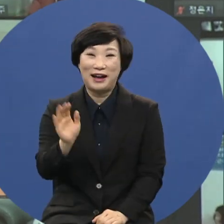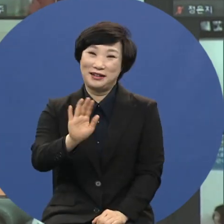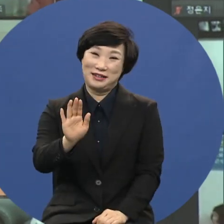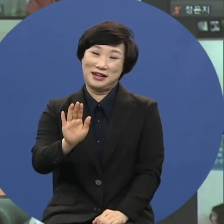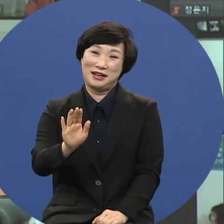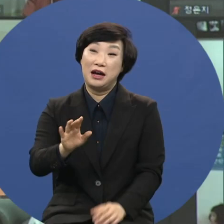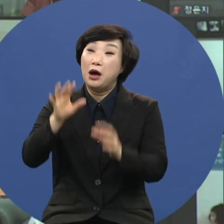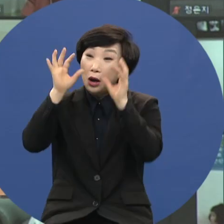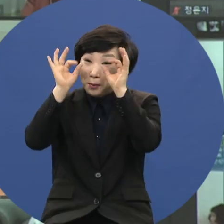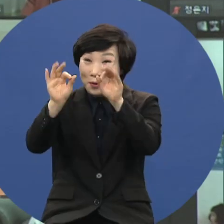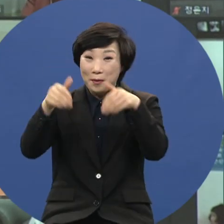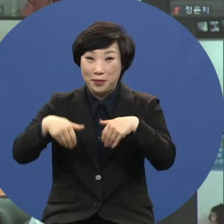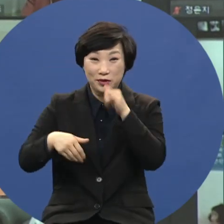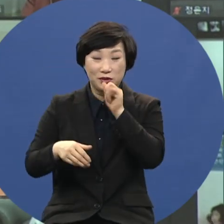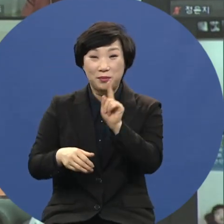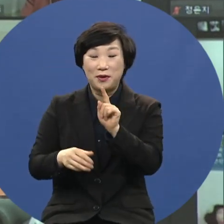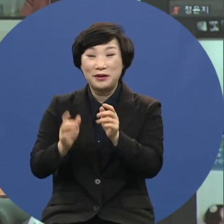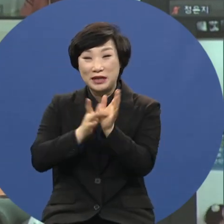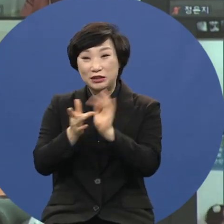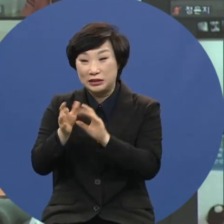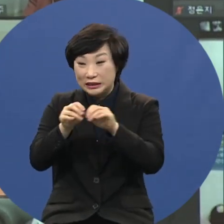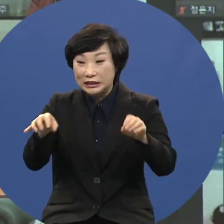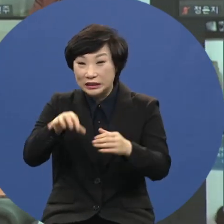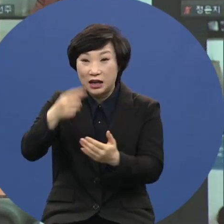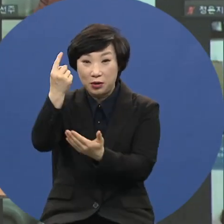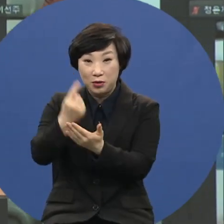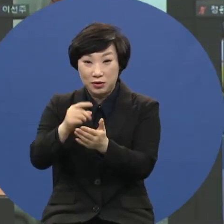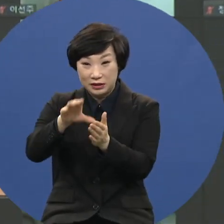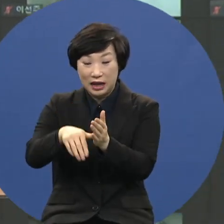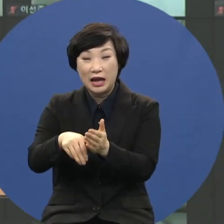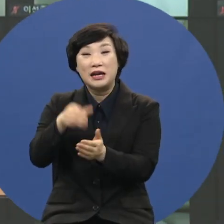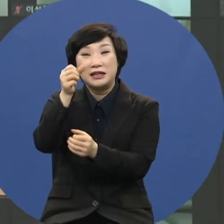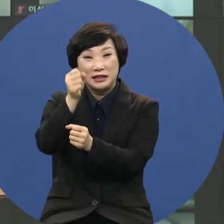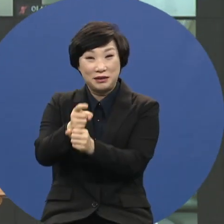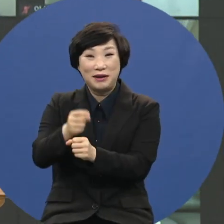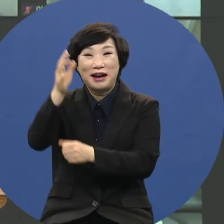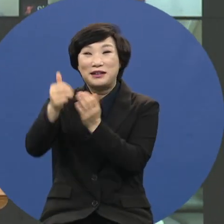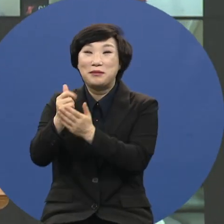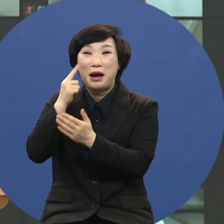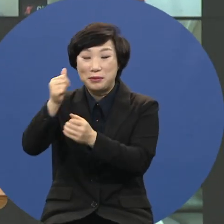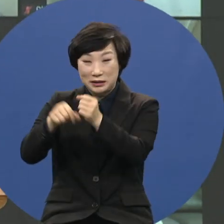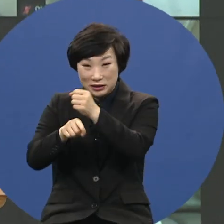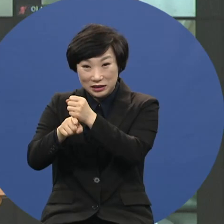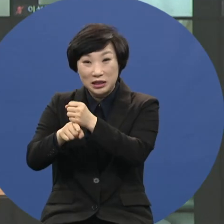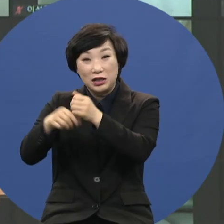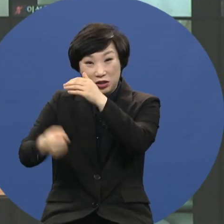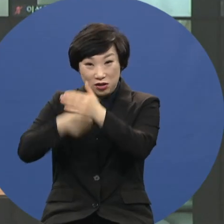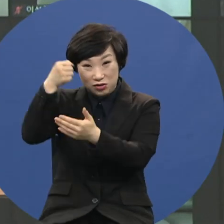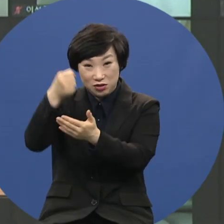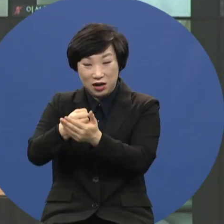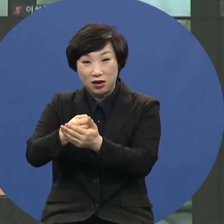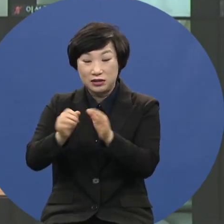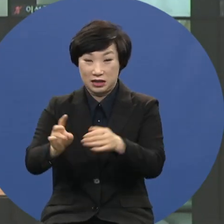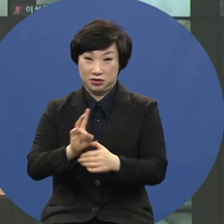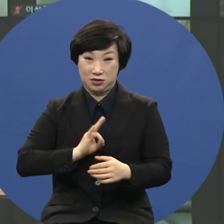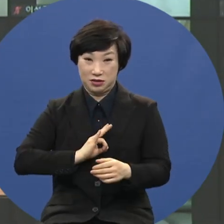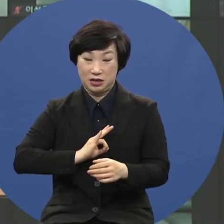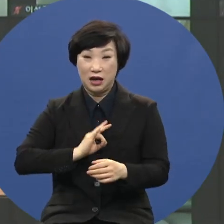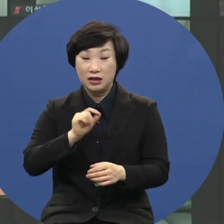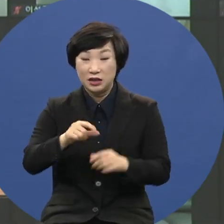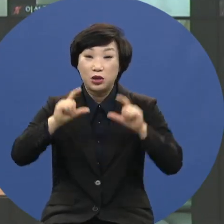봐야 되느냐? 그런지 땅일 때 이미 하나님 아버지께서 정하신 뜻을 선지자를